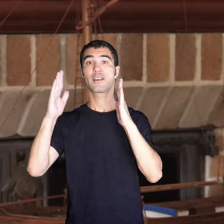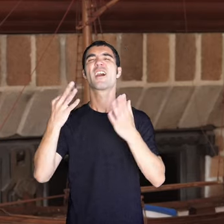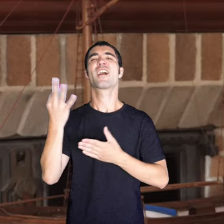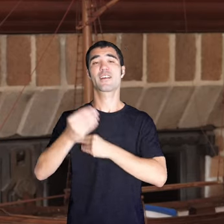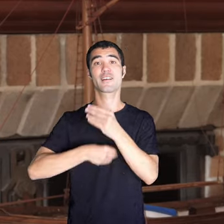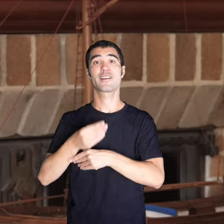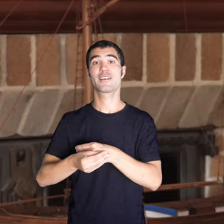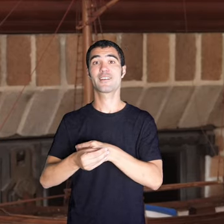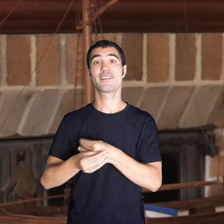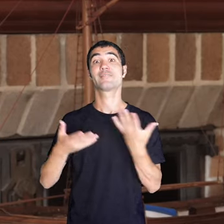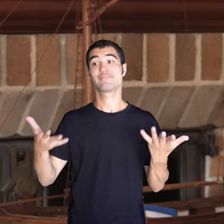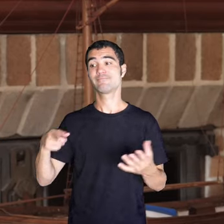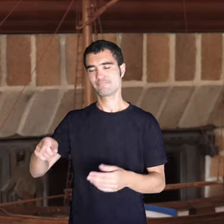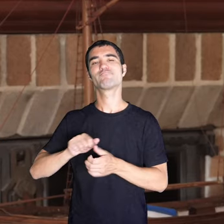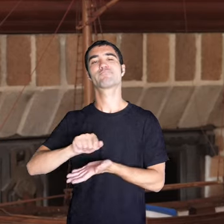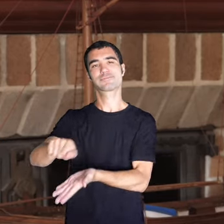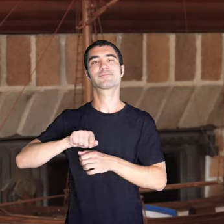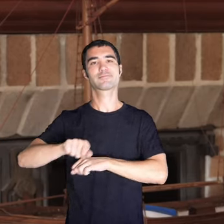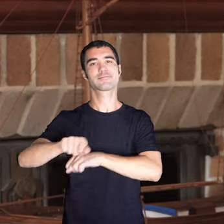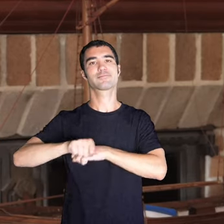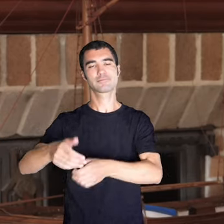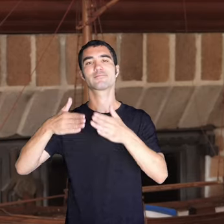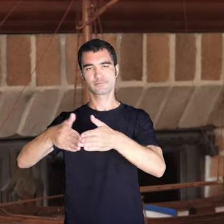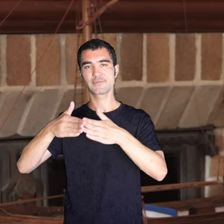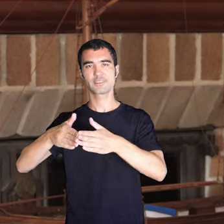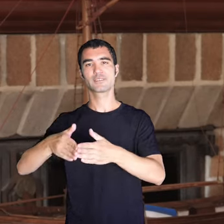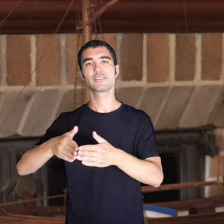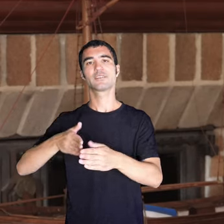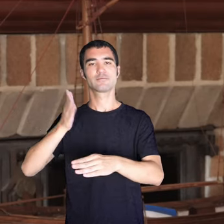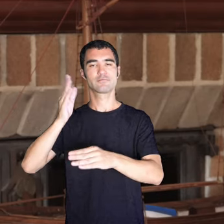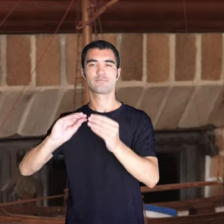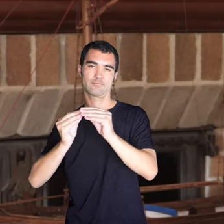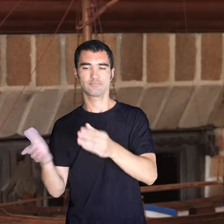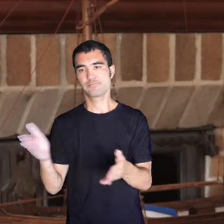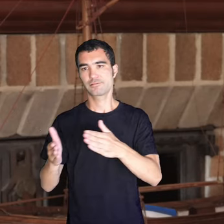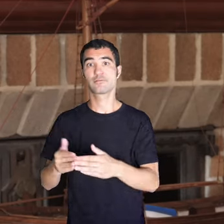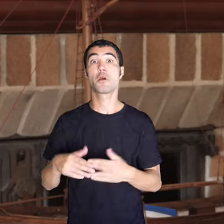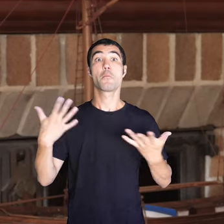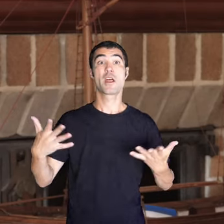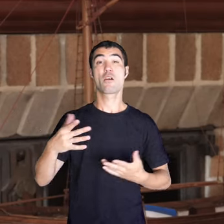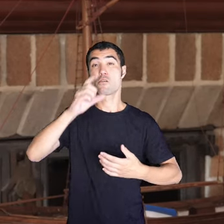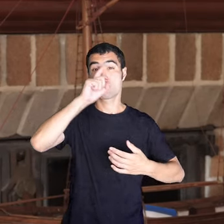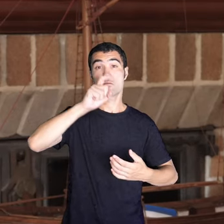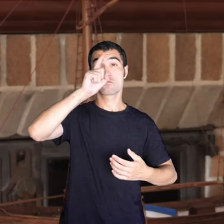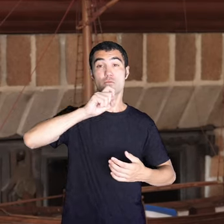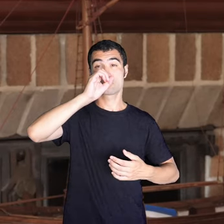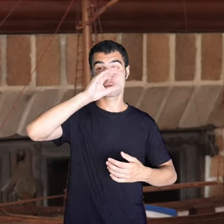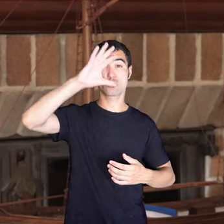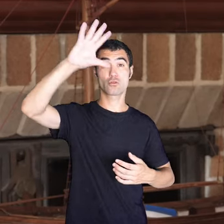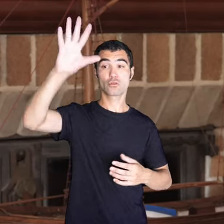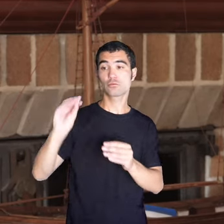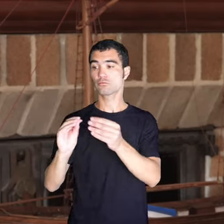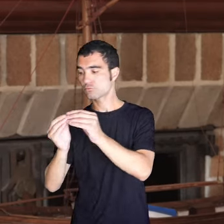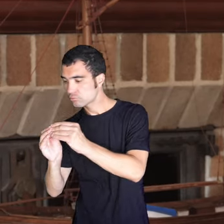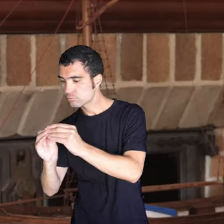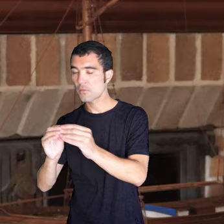dedicava també a la feina mestre d'això. El que passa que moltes vegades, molts anys, era per arreglar i arreglar i